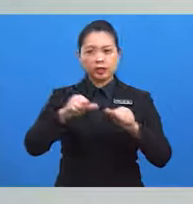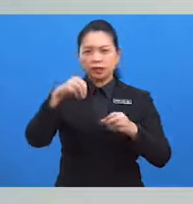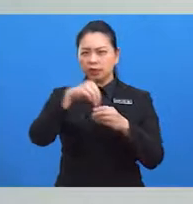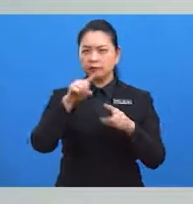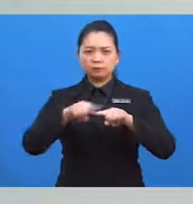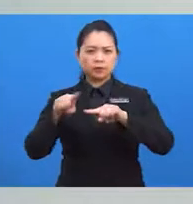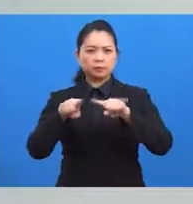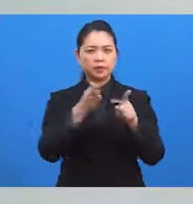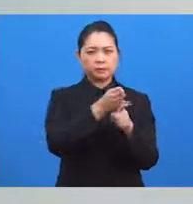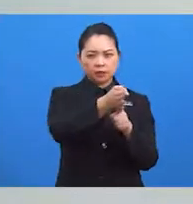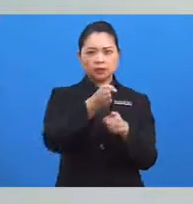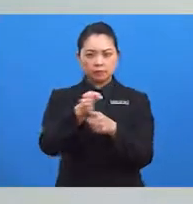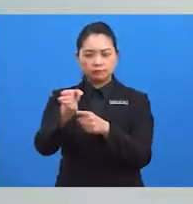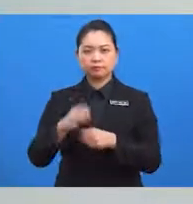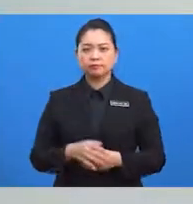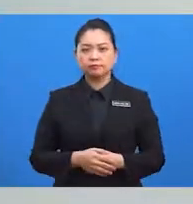bidang